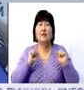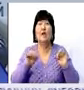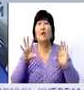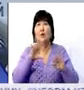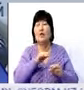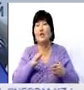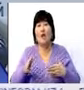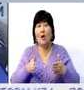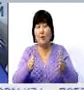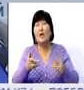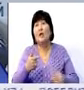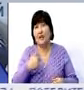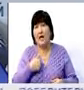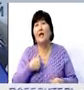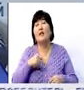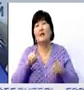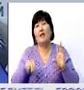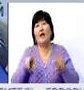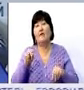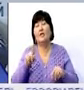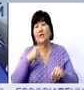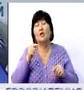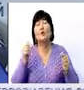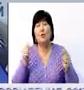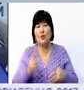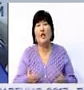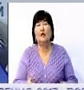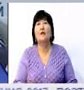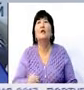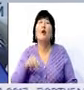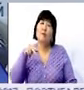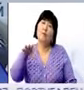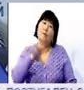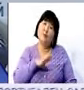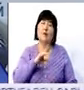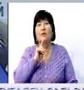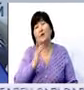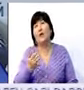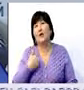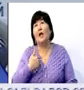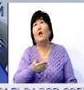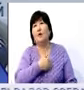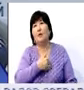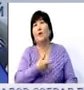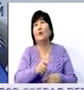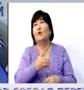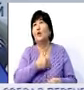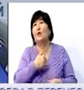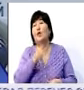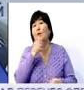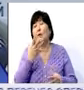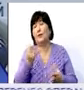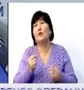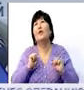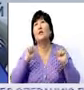вот пути, тогда я уже, наверное, скажу точно, пойду ли я. Ну, конечно, я очень хочу, мне очень охота попробовать еще